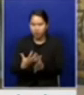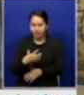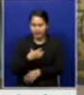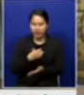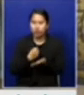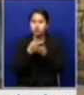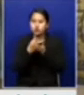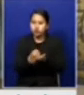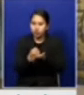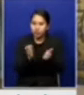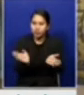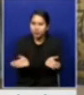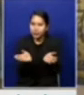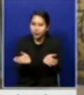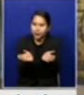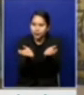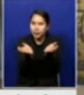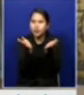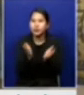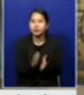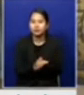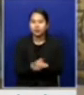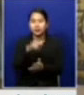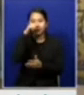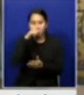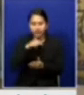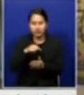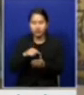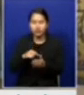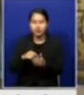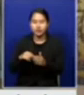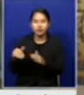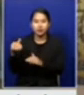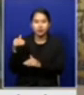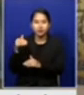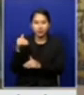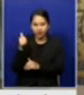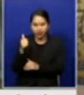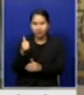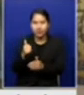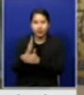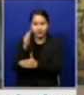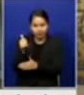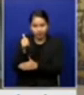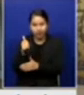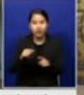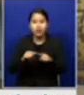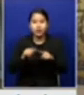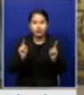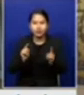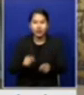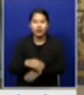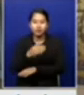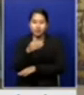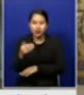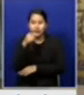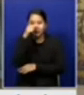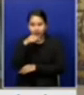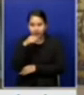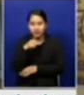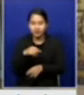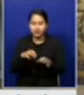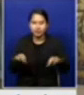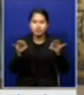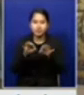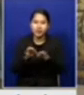ไปอยู่รอดแต่ในเดียวกันชาติประกอบด้วยอาณาเขตที่ดินที่แน่นอนพร้อมประชากร